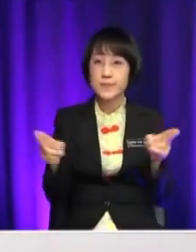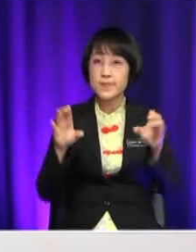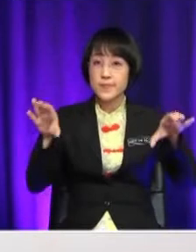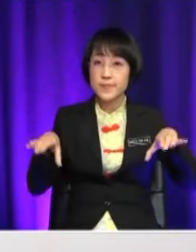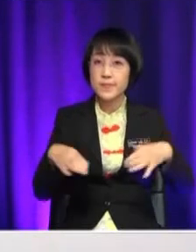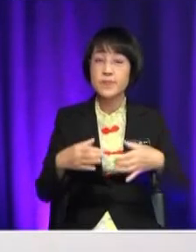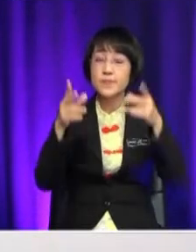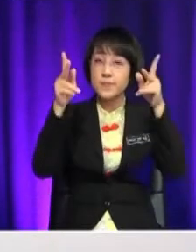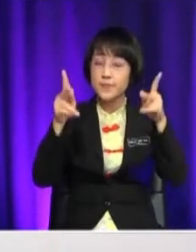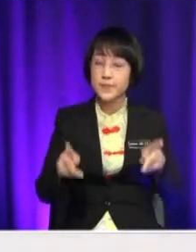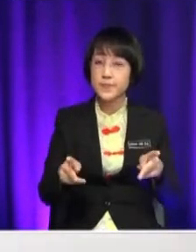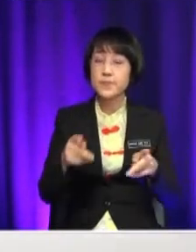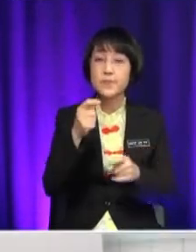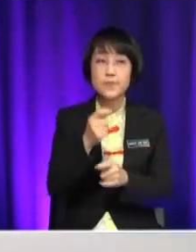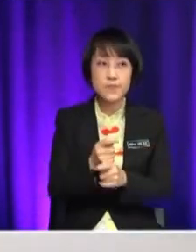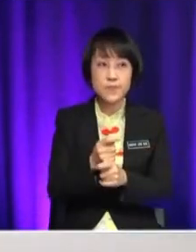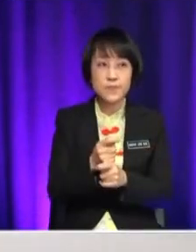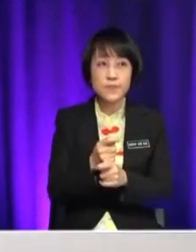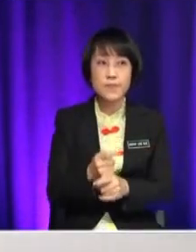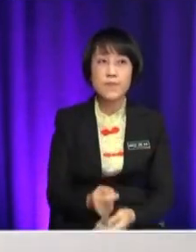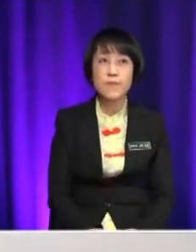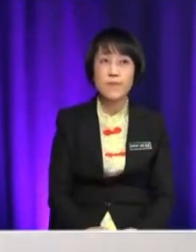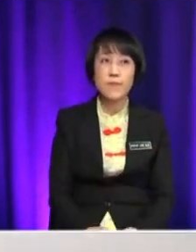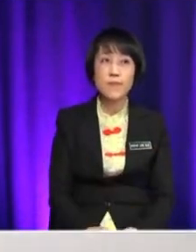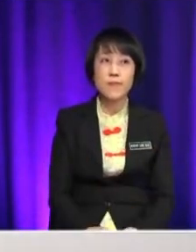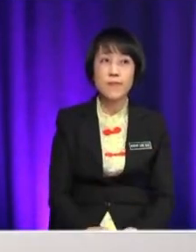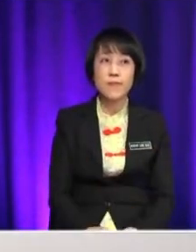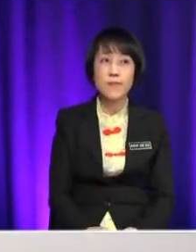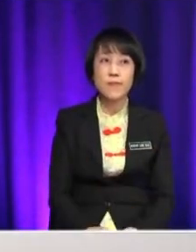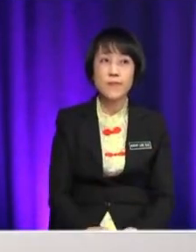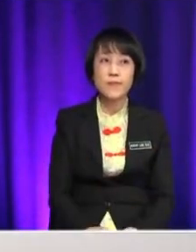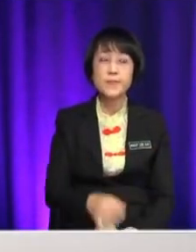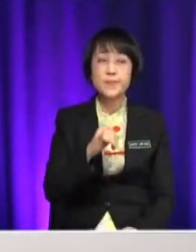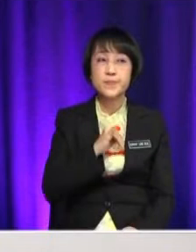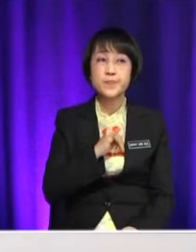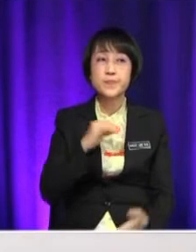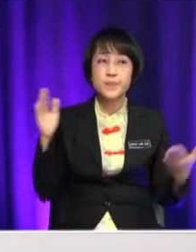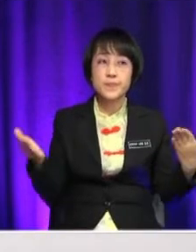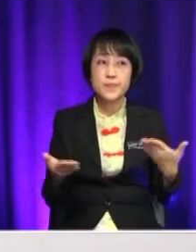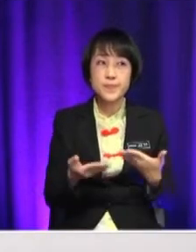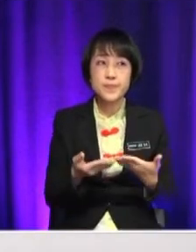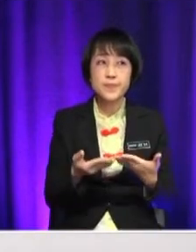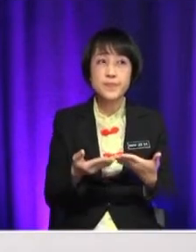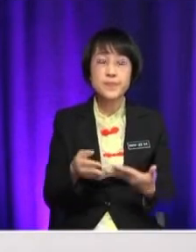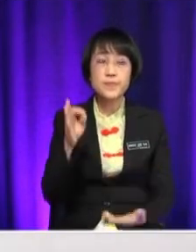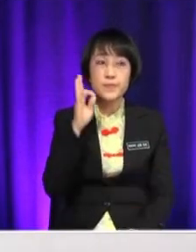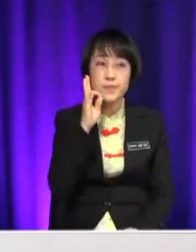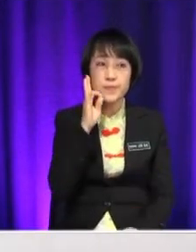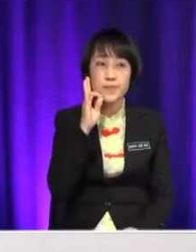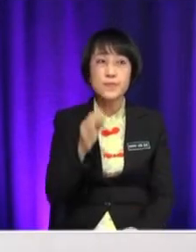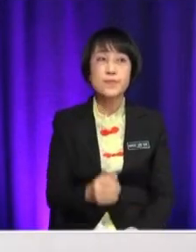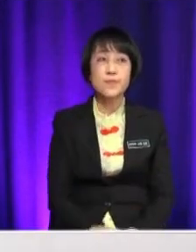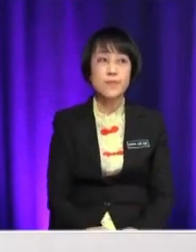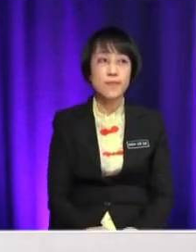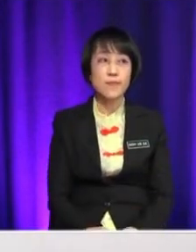pihak tertentu seperti Trash Hero. Untuk mengupas topik ini, saya persilakan Fatin Alia untuk menerangkan dengan lebih